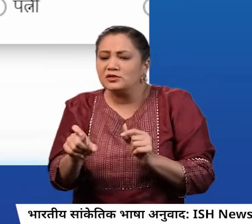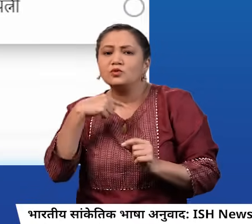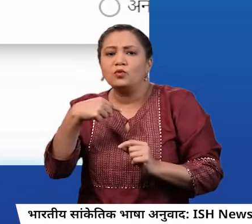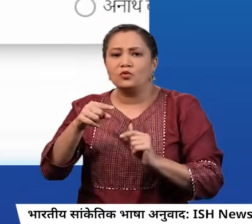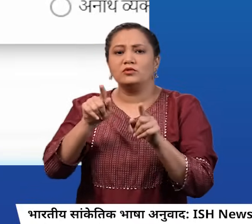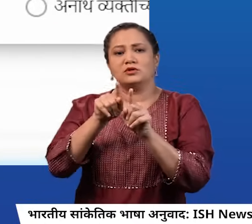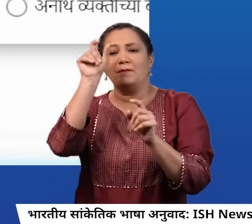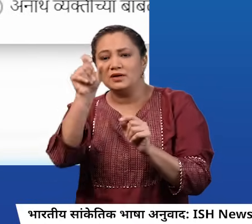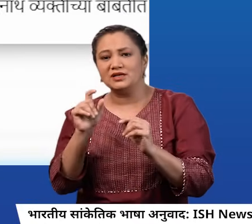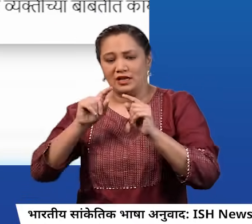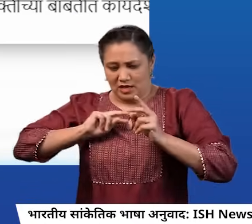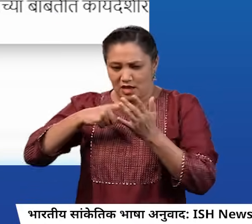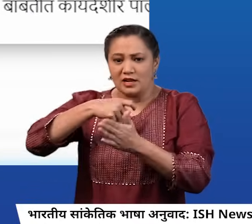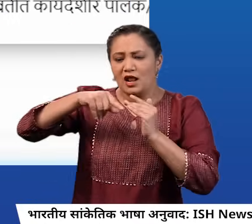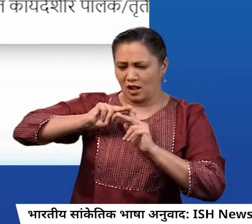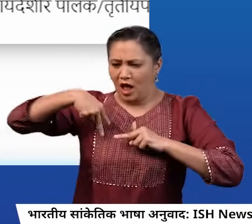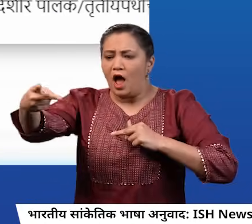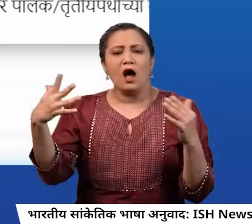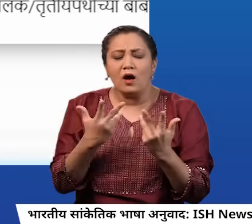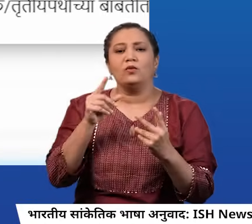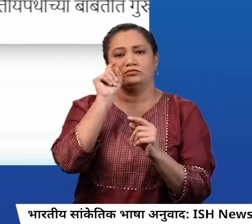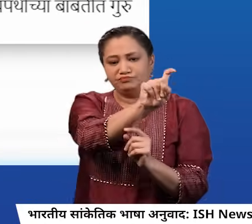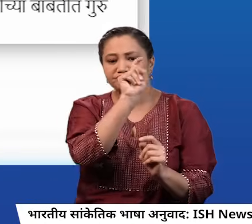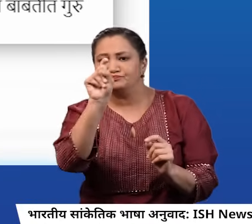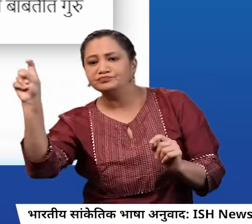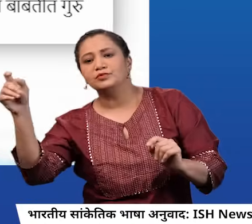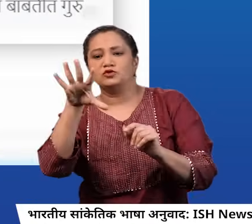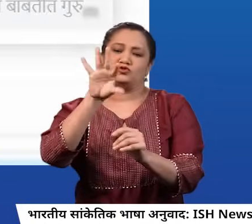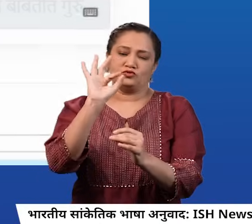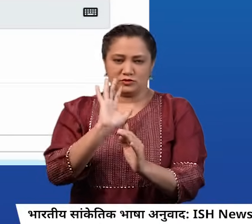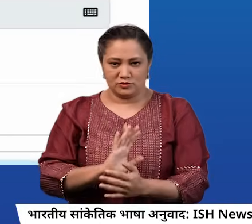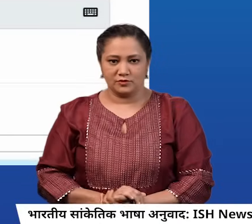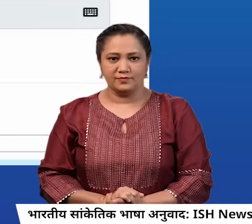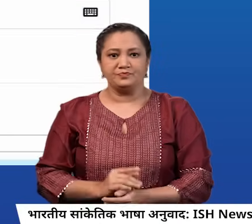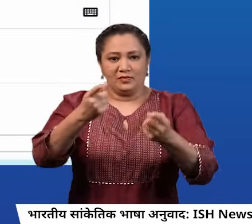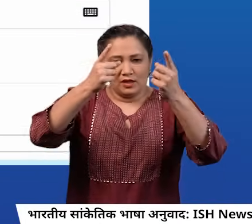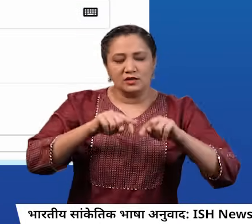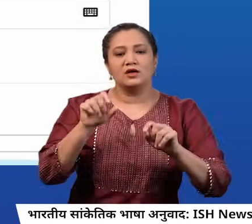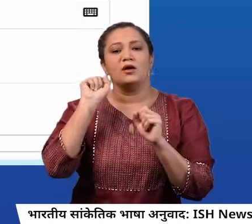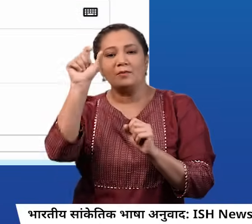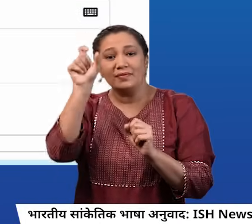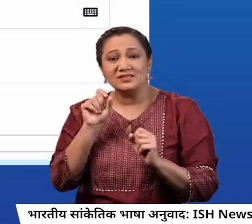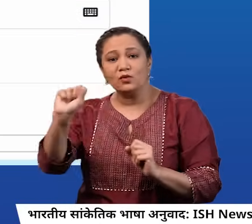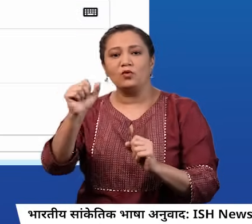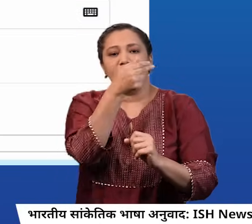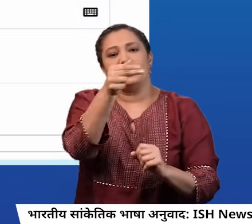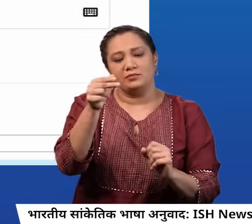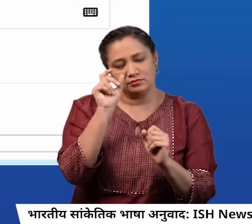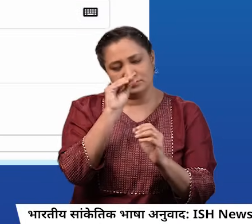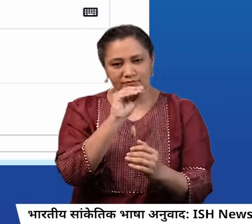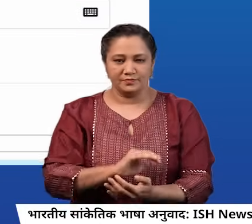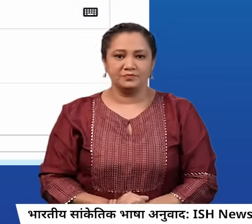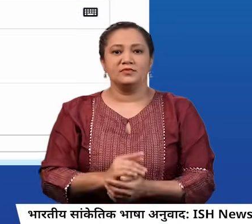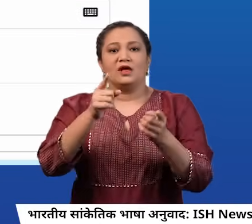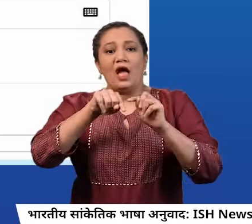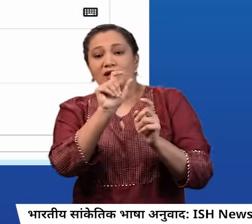महिती देतोय त्या सदस्या सुबत्चा अपले नात काये। आणि मग त्या खालीस दिलेला रकाने त्या